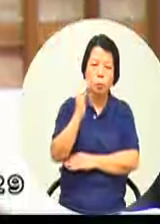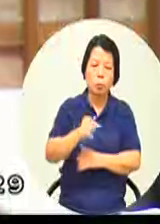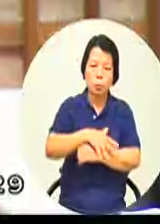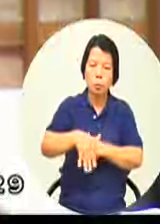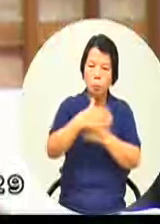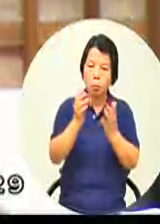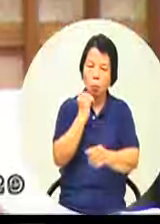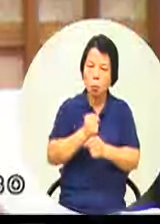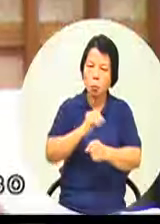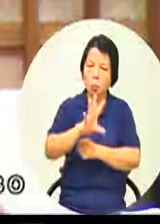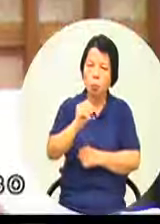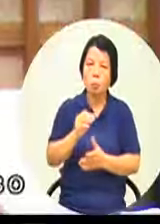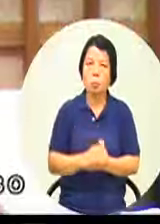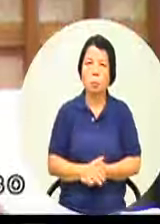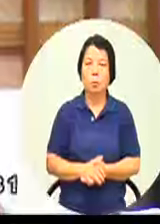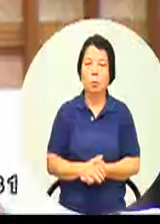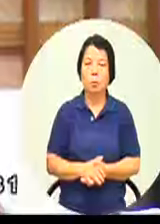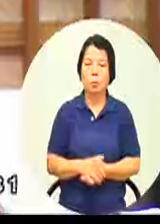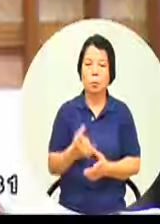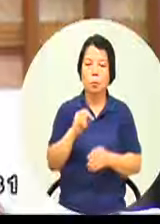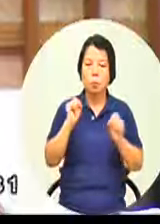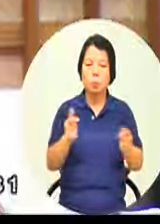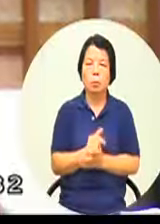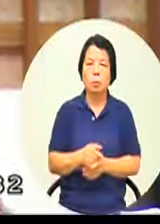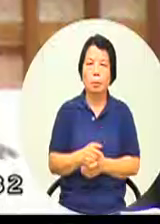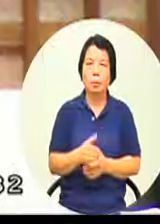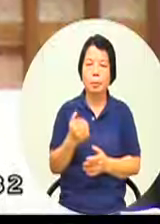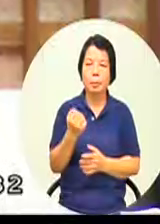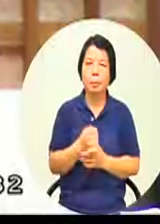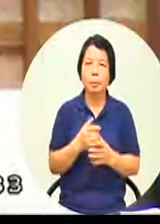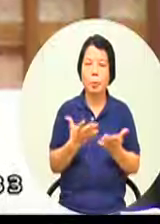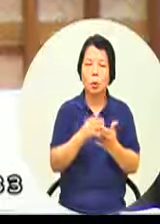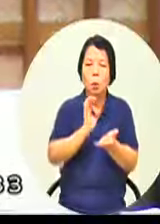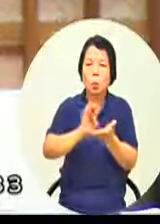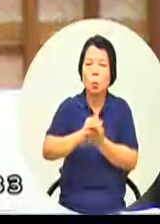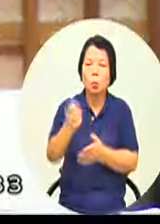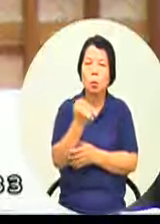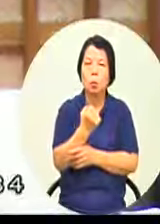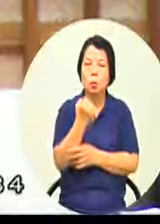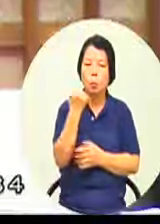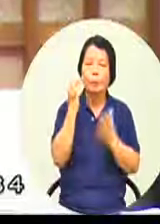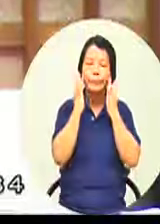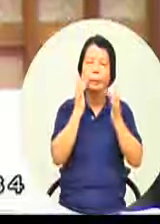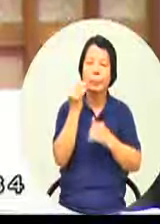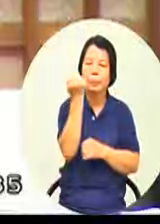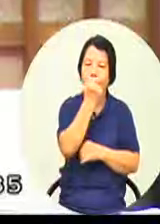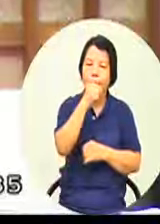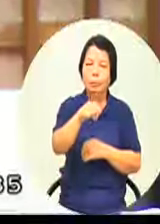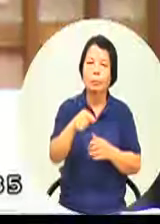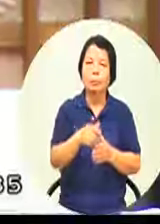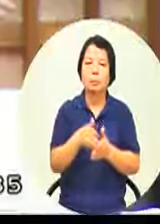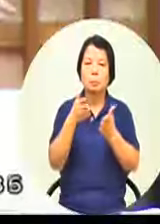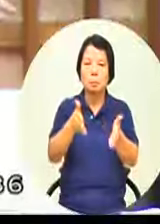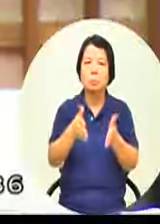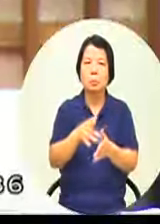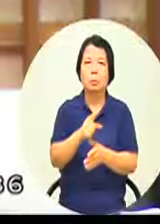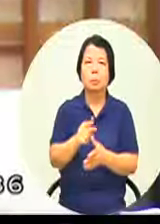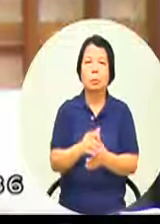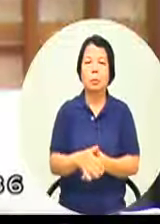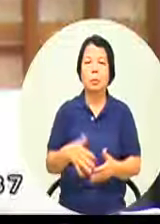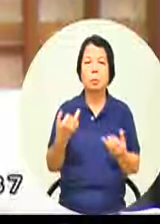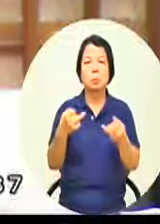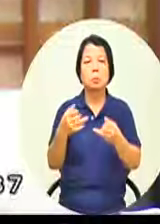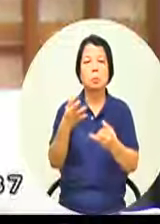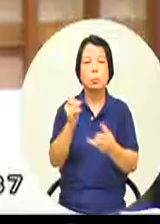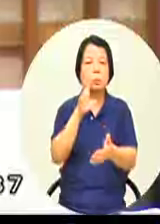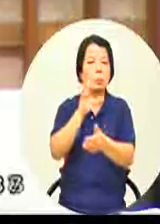所以 而不是说今天拿几个菜虫就来，你动用了几千个人去抓这个菜虫，成绩呢抓到了